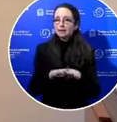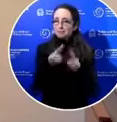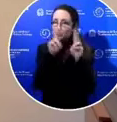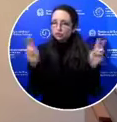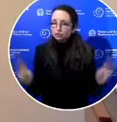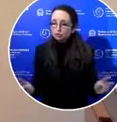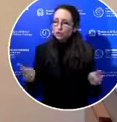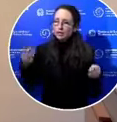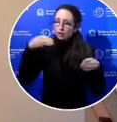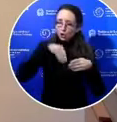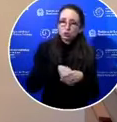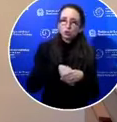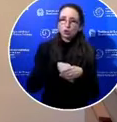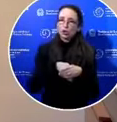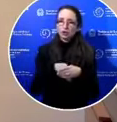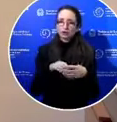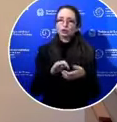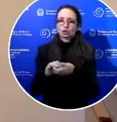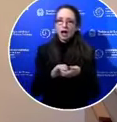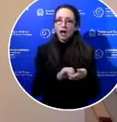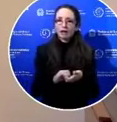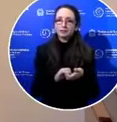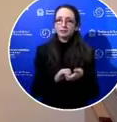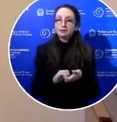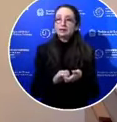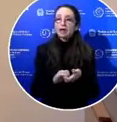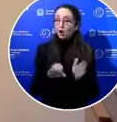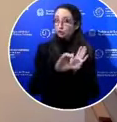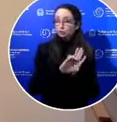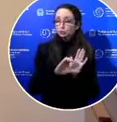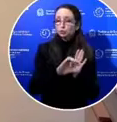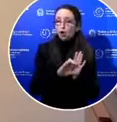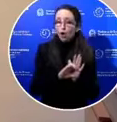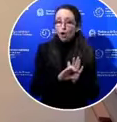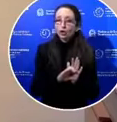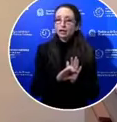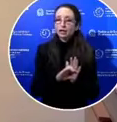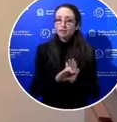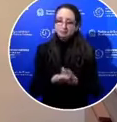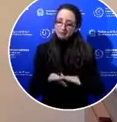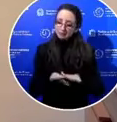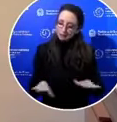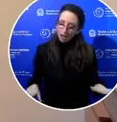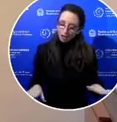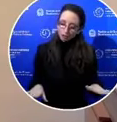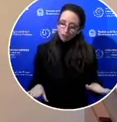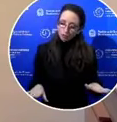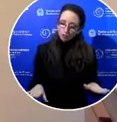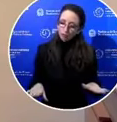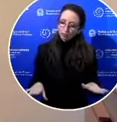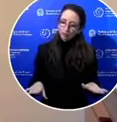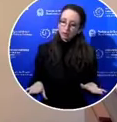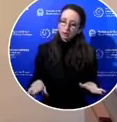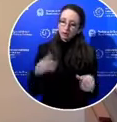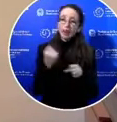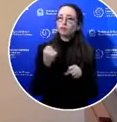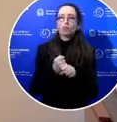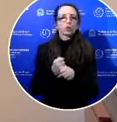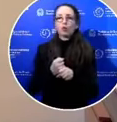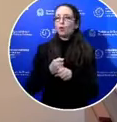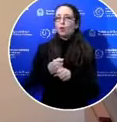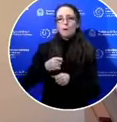sociale e la costituzione di un tavolo destinato al lavoro permanente sul sistema di